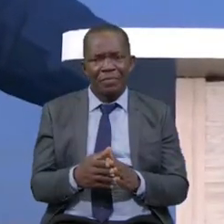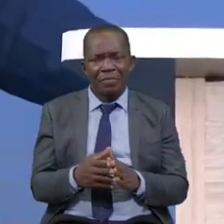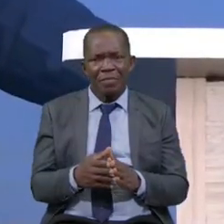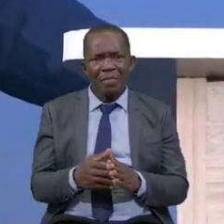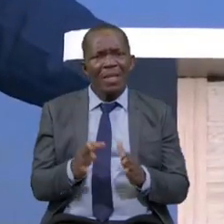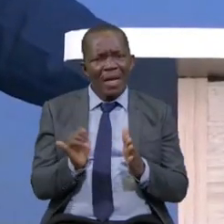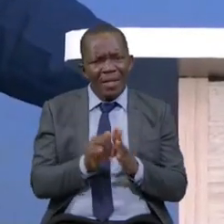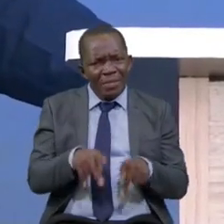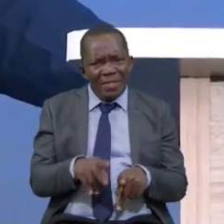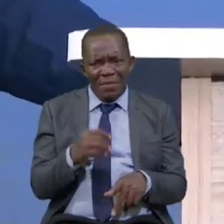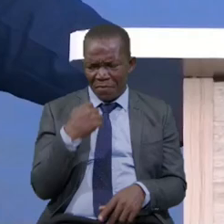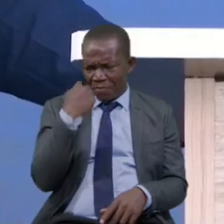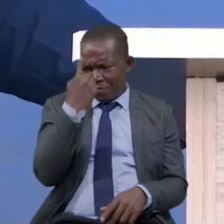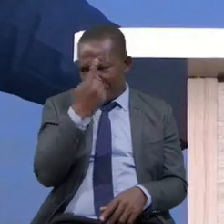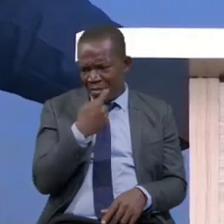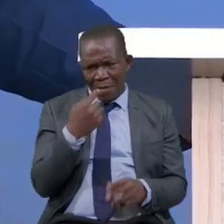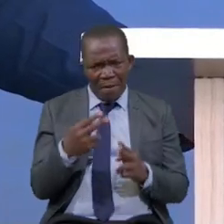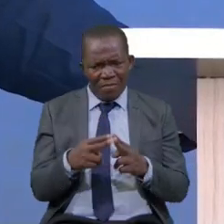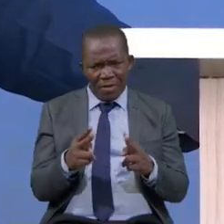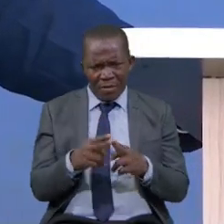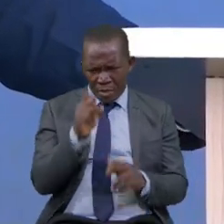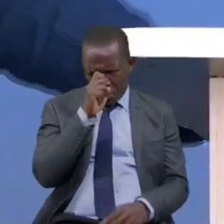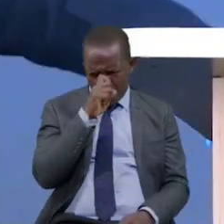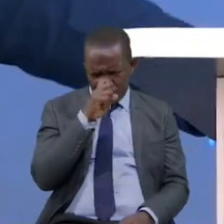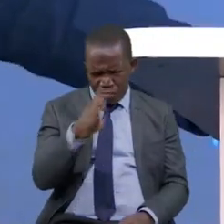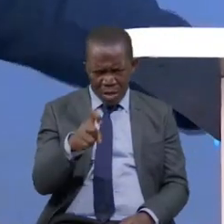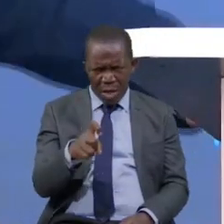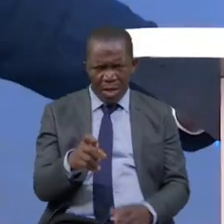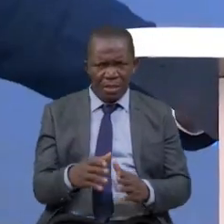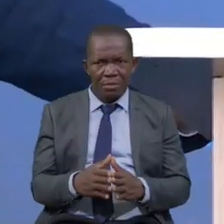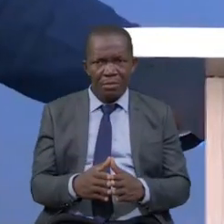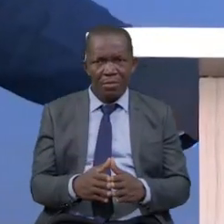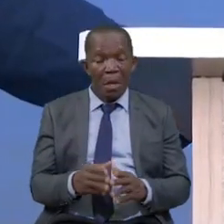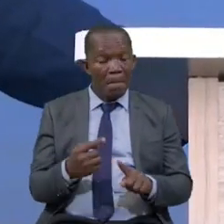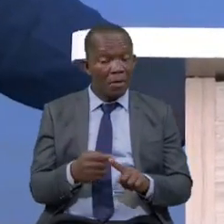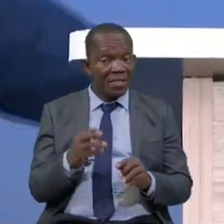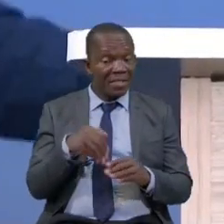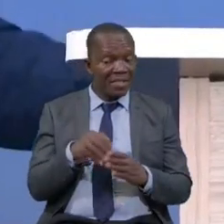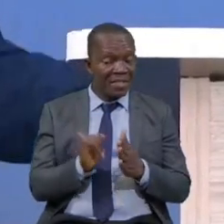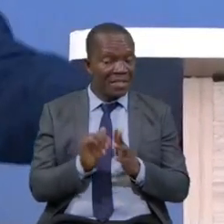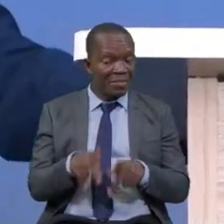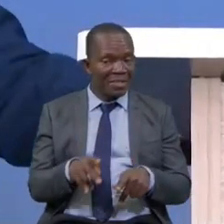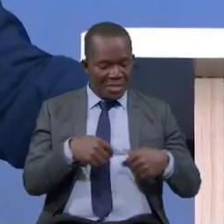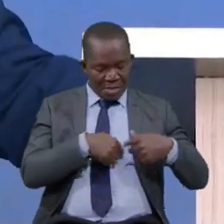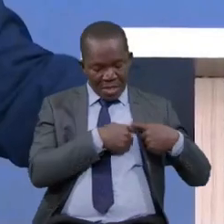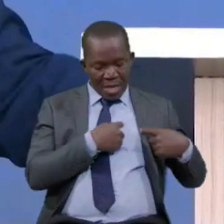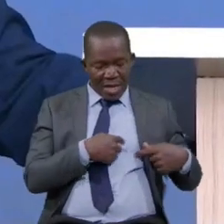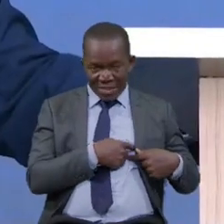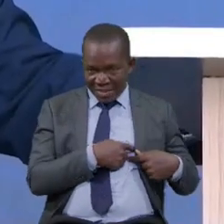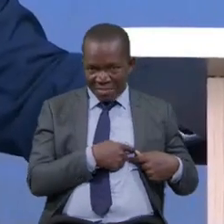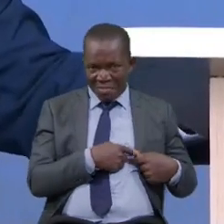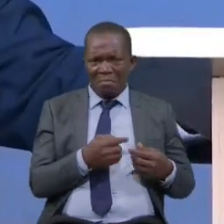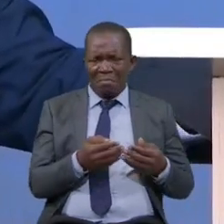peut sembler furieux. Mais dans le cœur, Il y a des arbres, vous comprenez, qui sont